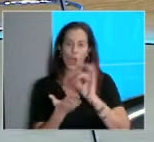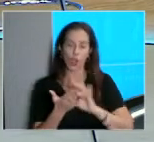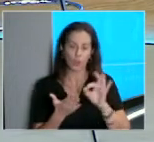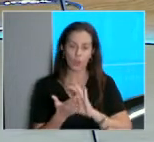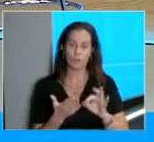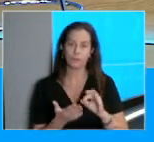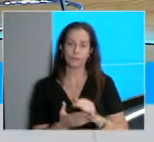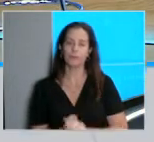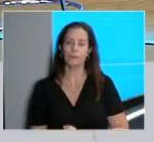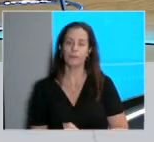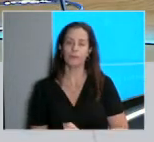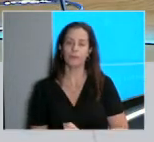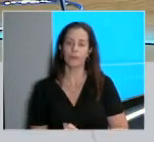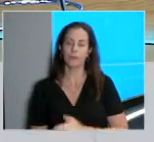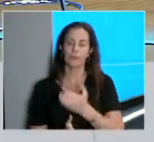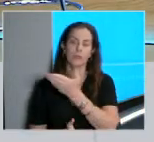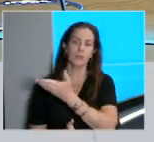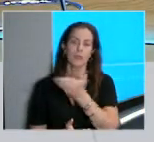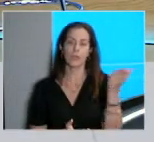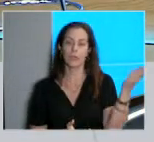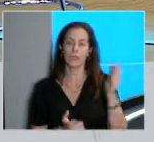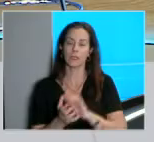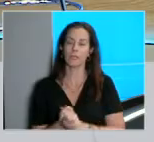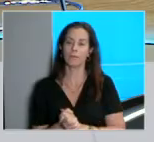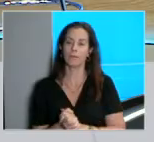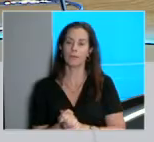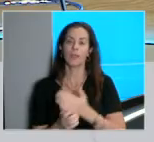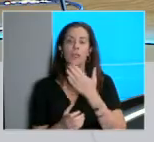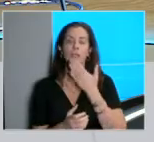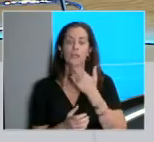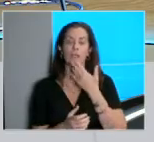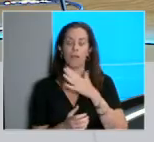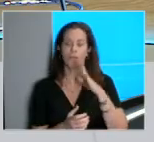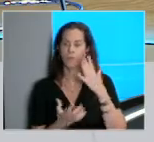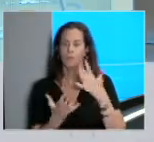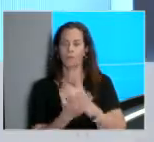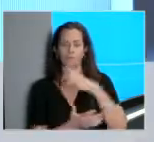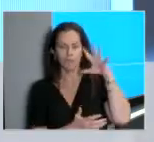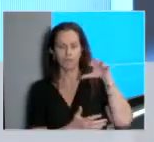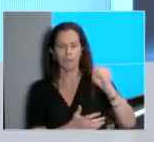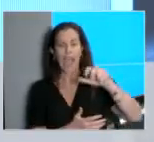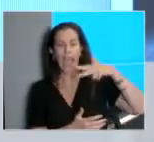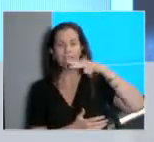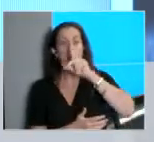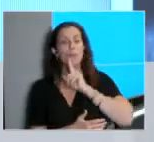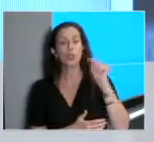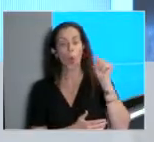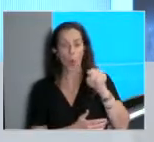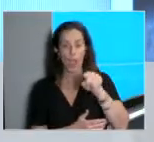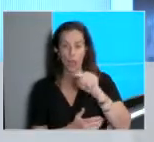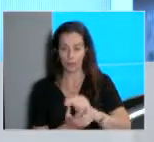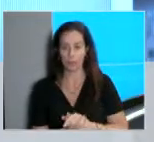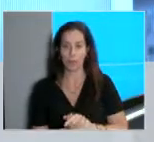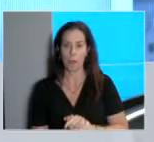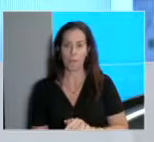זאת נראה מה נצליח להוציא. אז במעריב, לקראת חצות, ישראל סיכלה מתקפת רחפנים מסוריה עם הפנייה